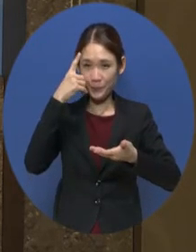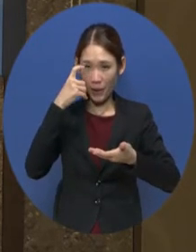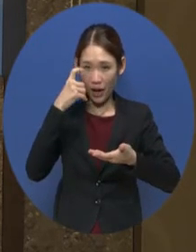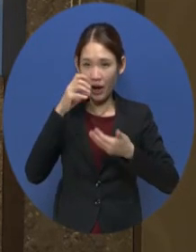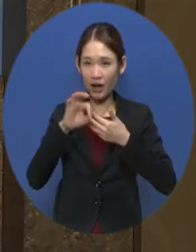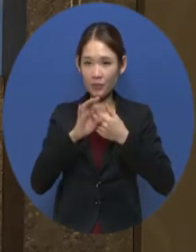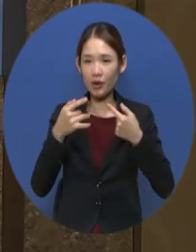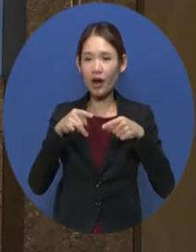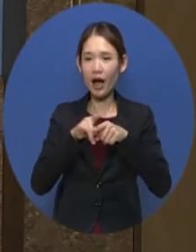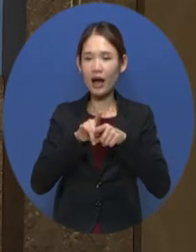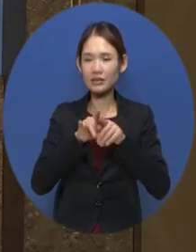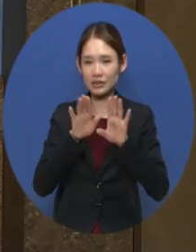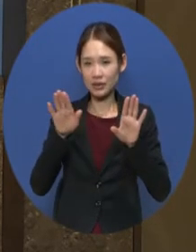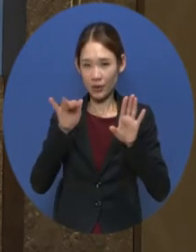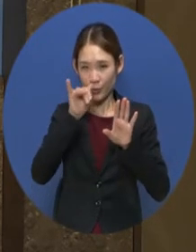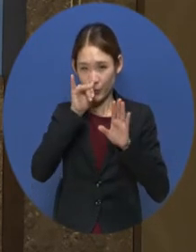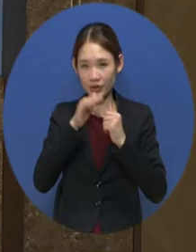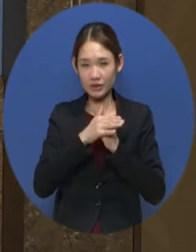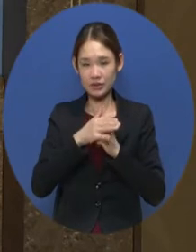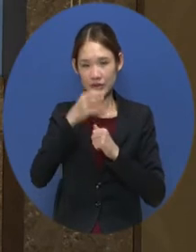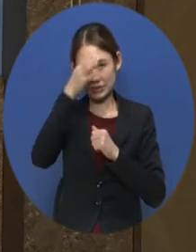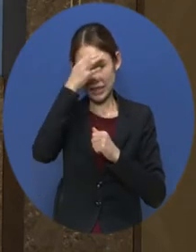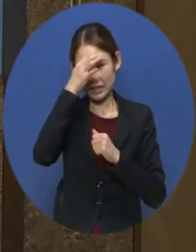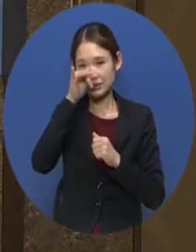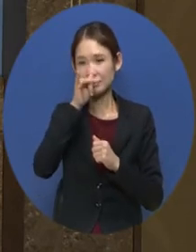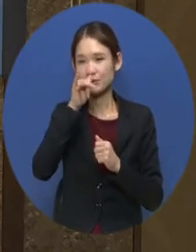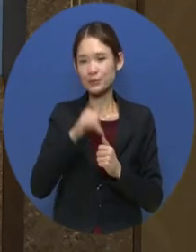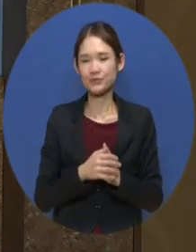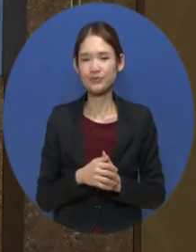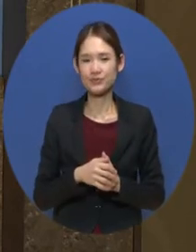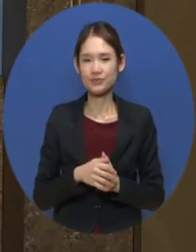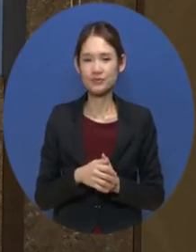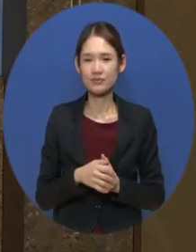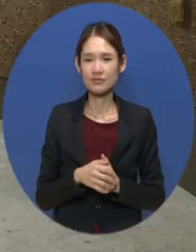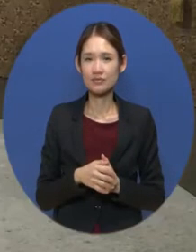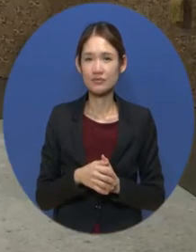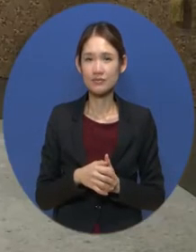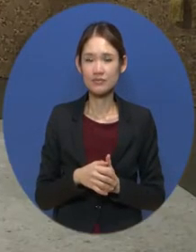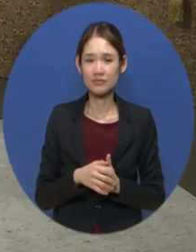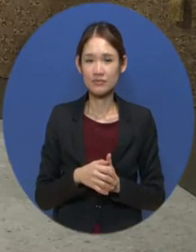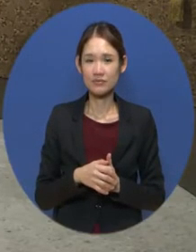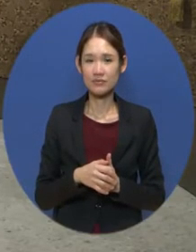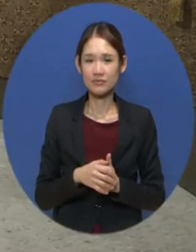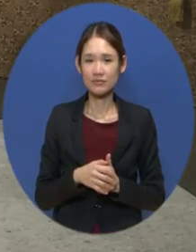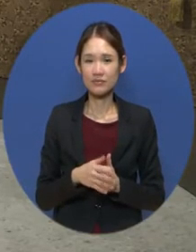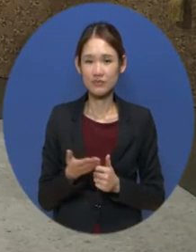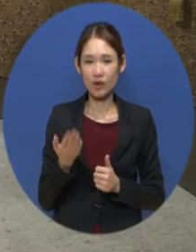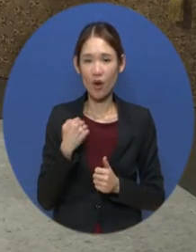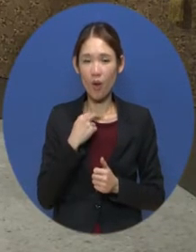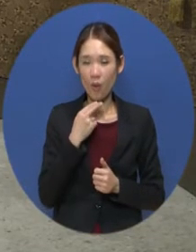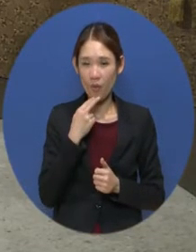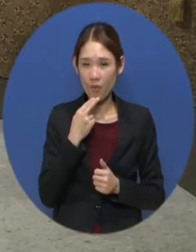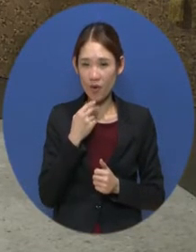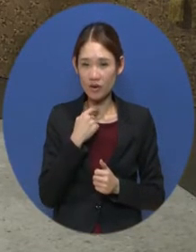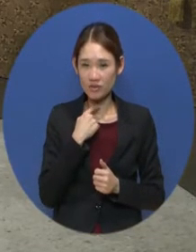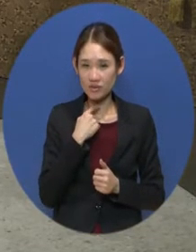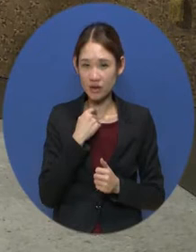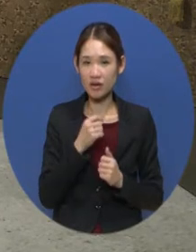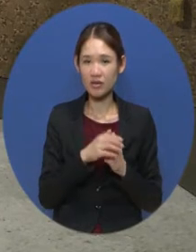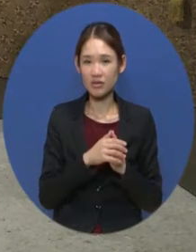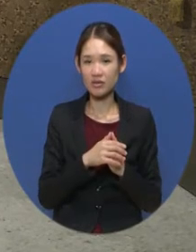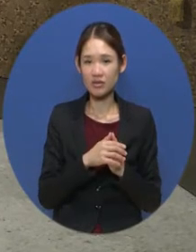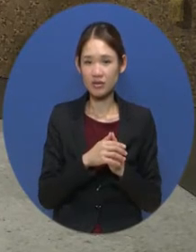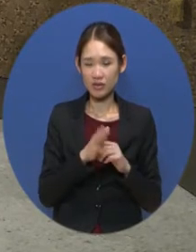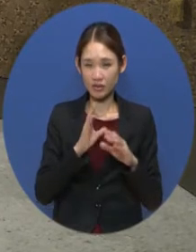있는 기능을 같이 제공을 하고 있어요. 아, 이제 그런 그 이전의 어플리케이션을